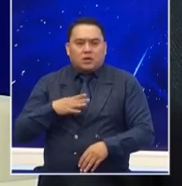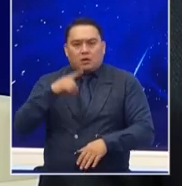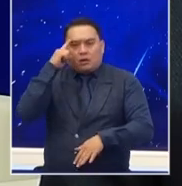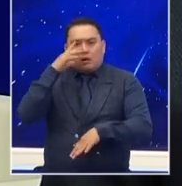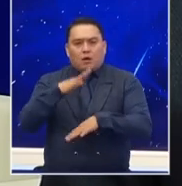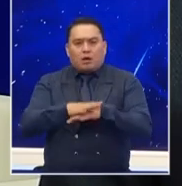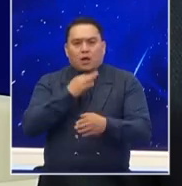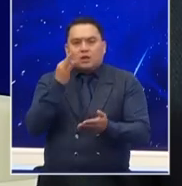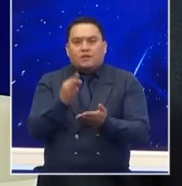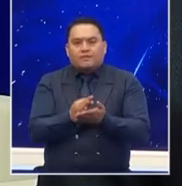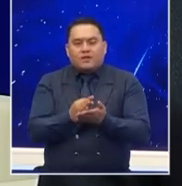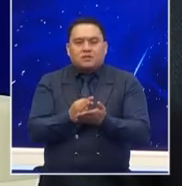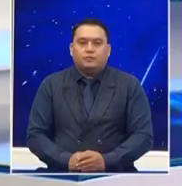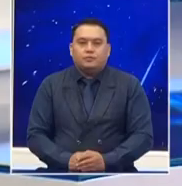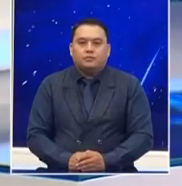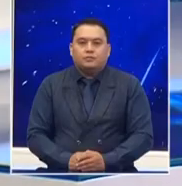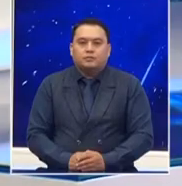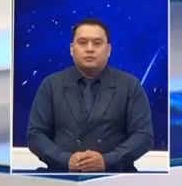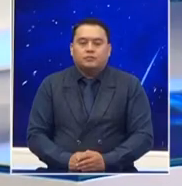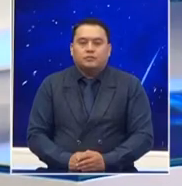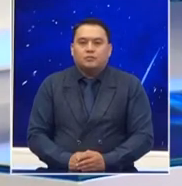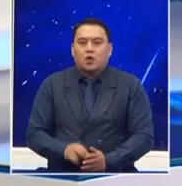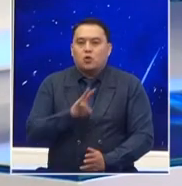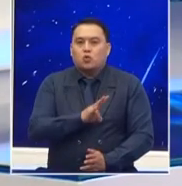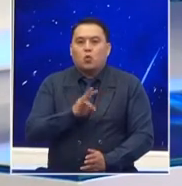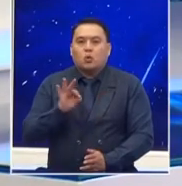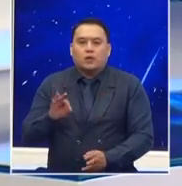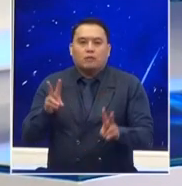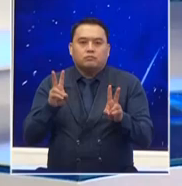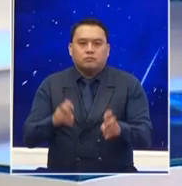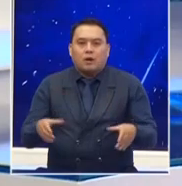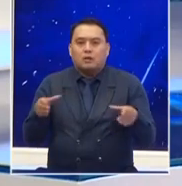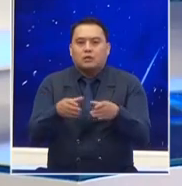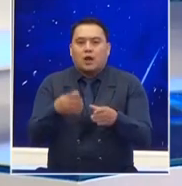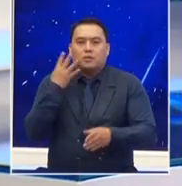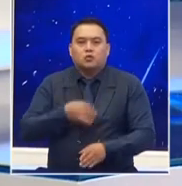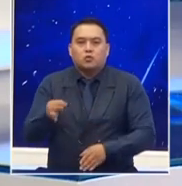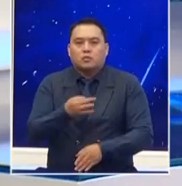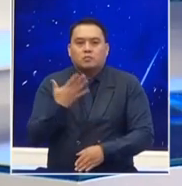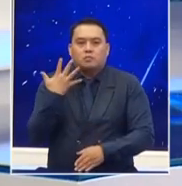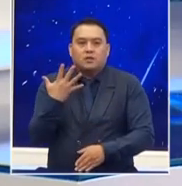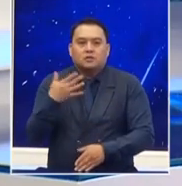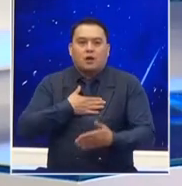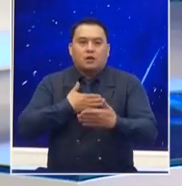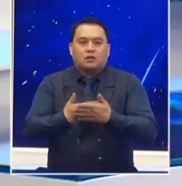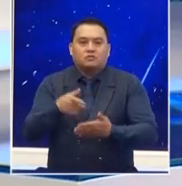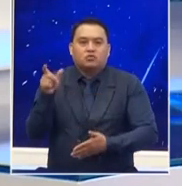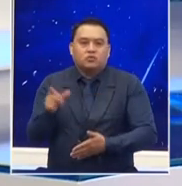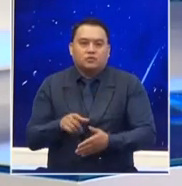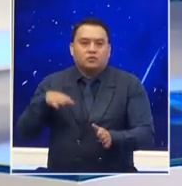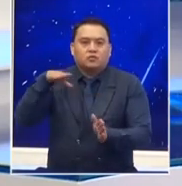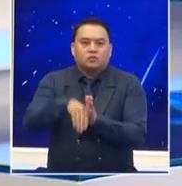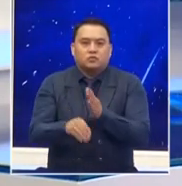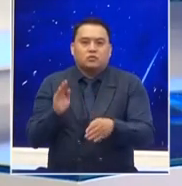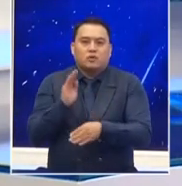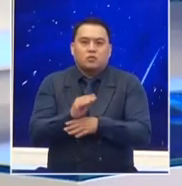әкімшілік жауапкершілікке тартады. Нұр Отан партиясының қатары жетісулық 5 белсендімен толықты. Елдегі басты